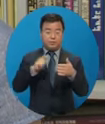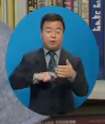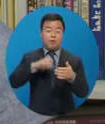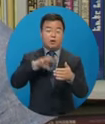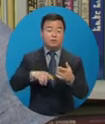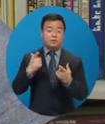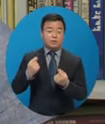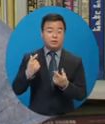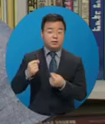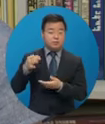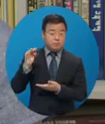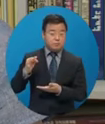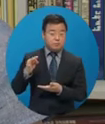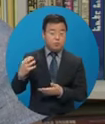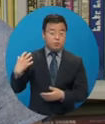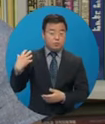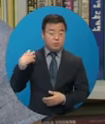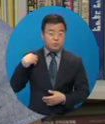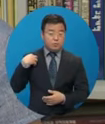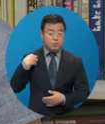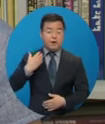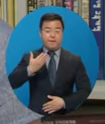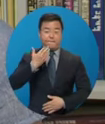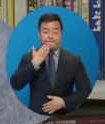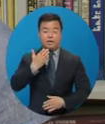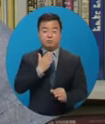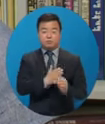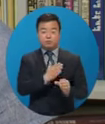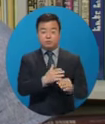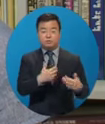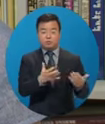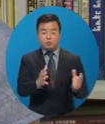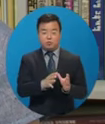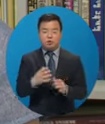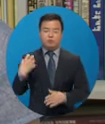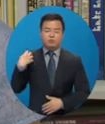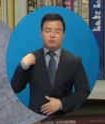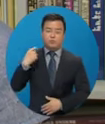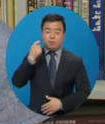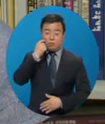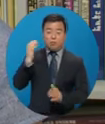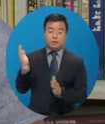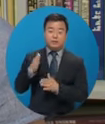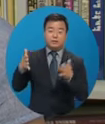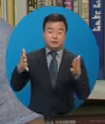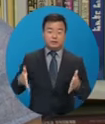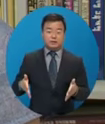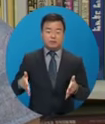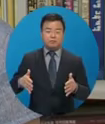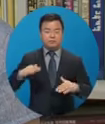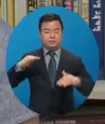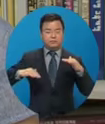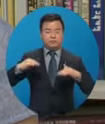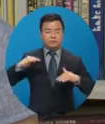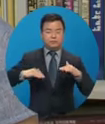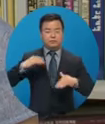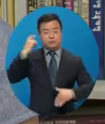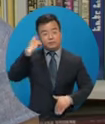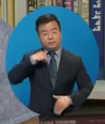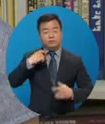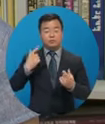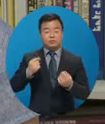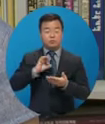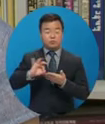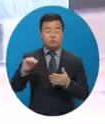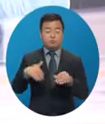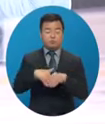비용을 부담할 수 있는 그 주체와 부담할 수 없는 학생들 간의 어떤 위화감 조성, 소비 문화의 어떤 위화감 조성, 이런 문제가 또 나타나는